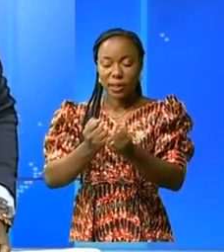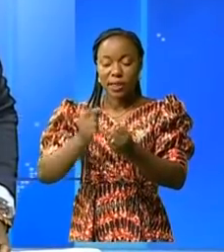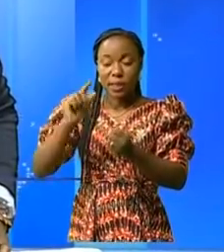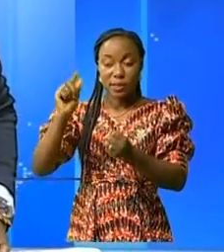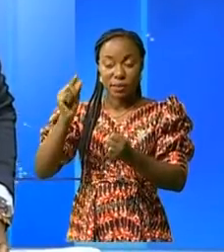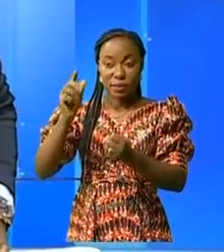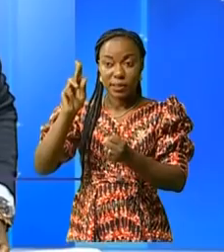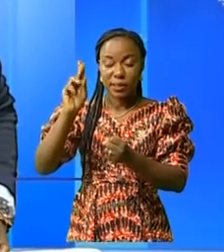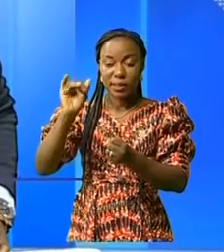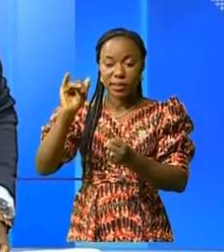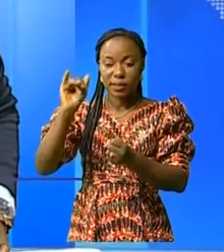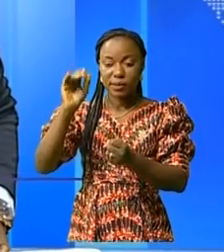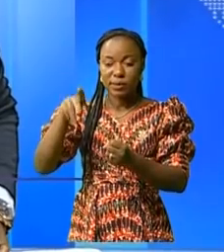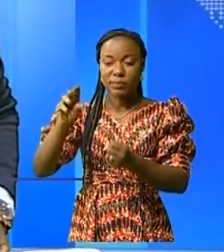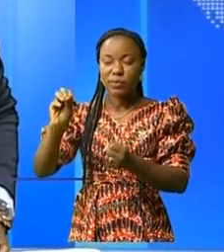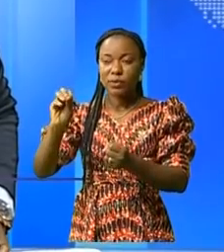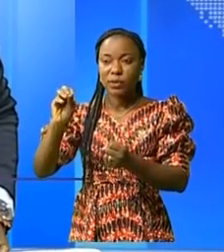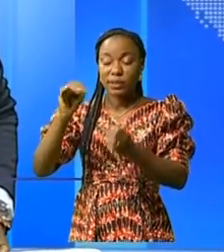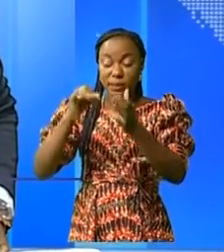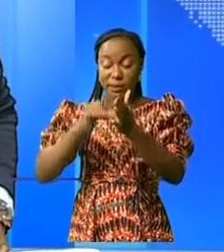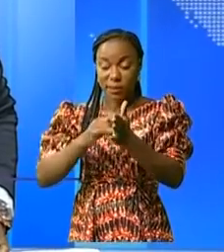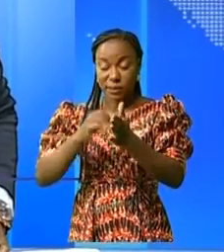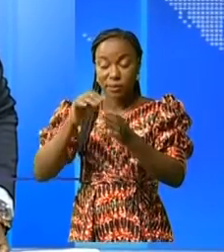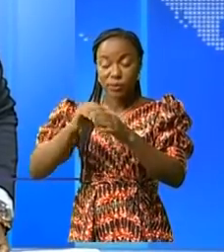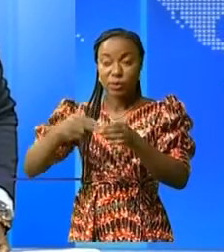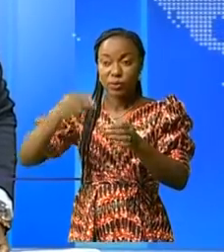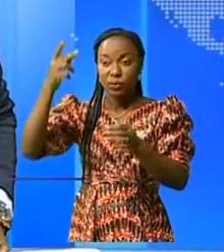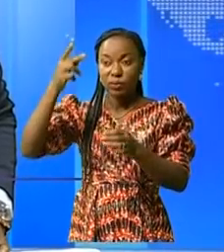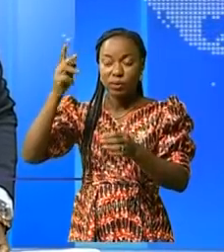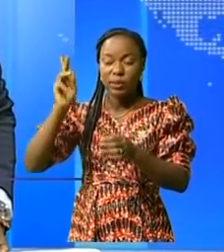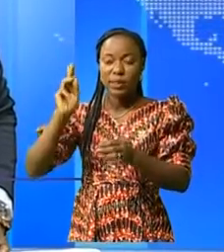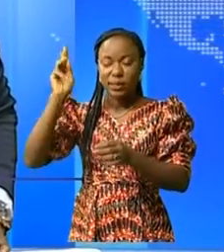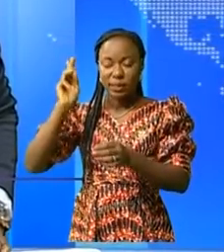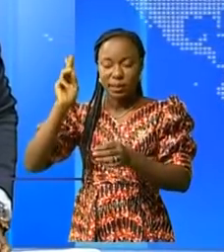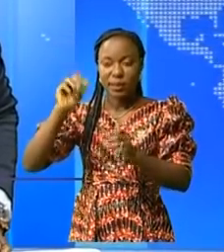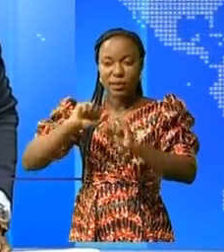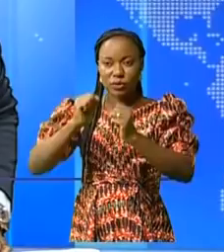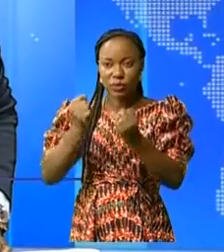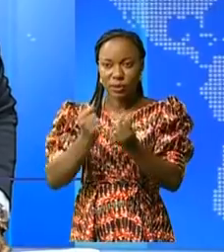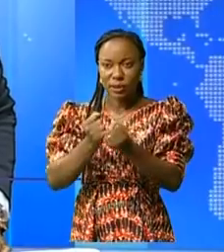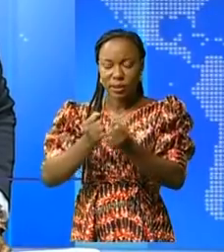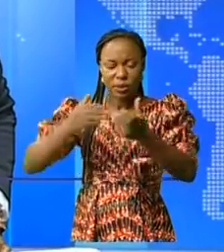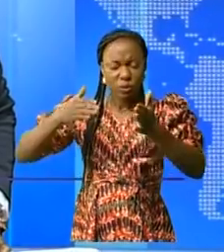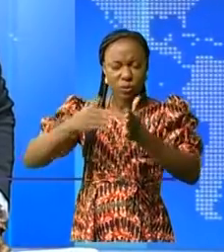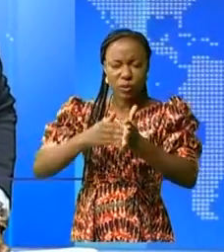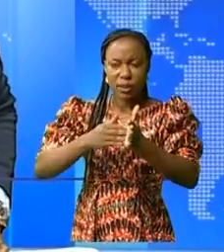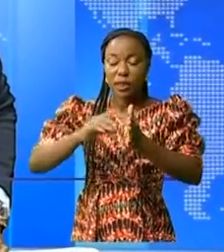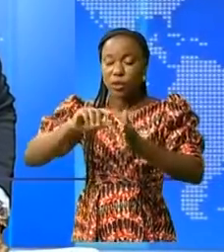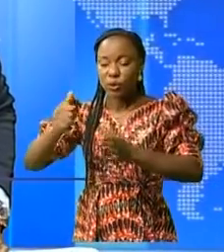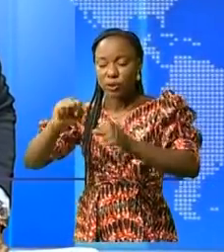sec de lubumbashi dans le katanga le procès oppose cette société à une entreprise minière